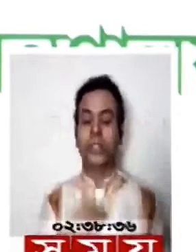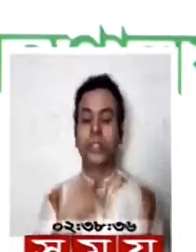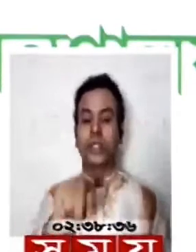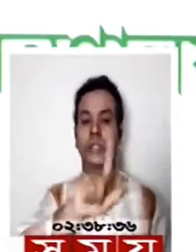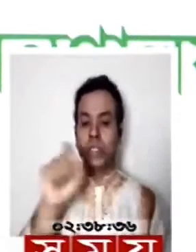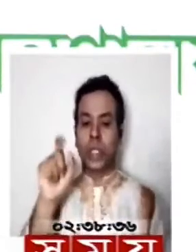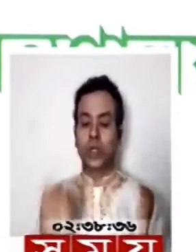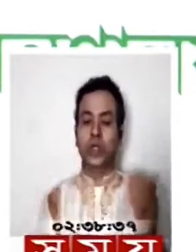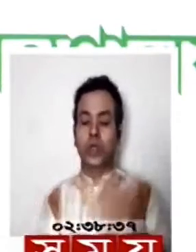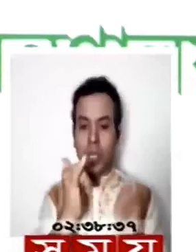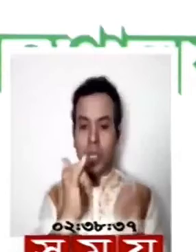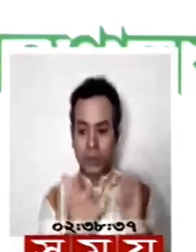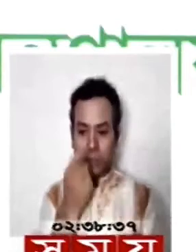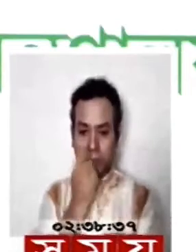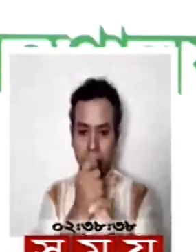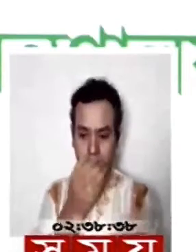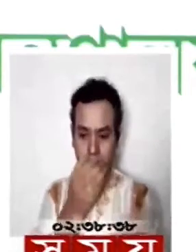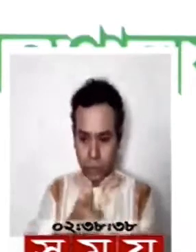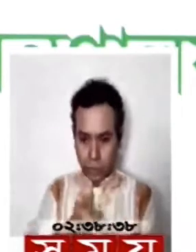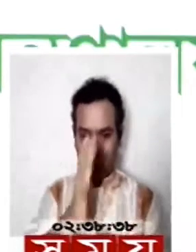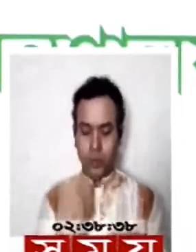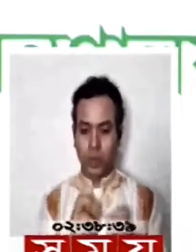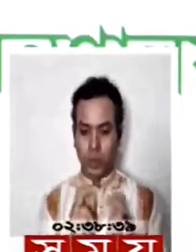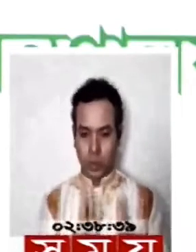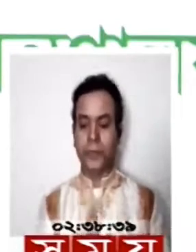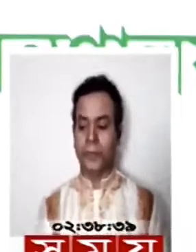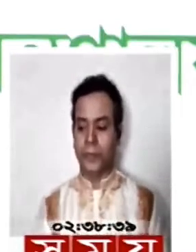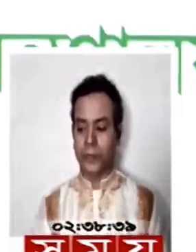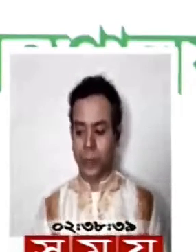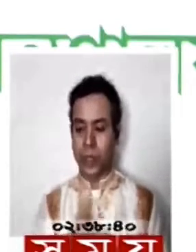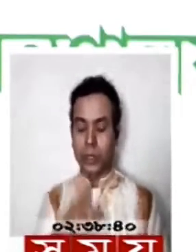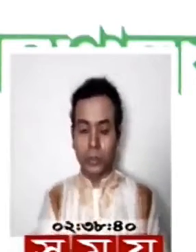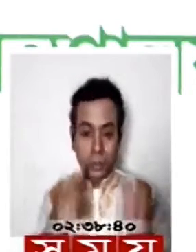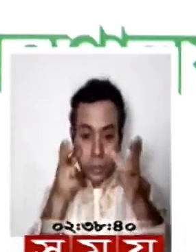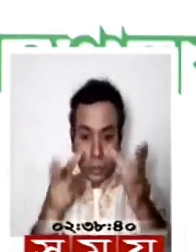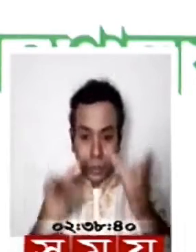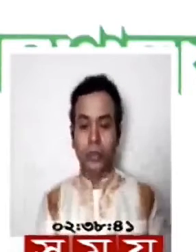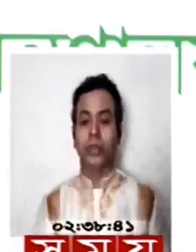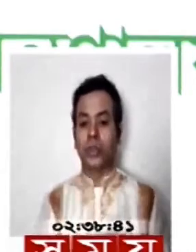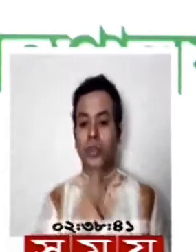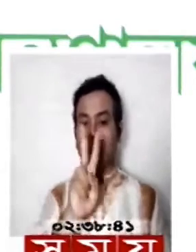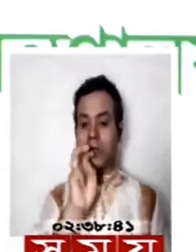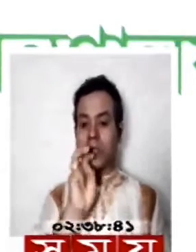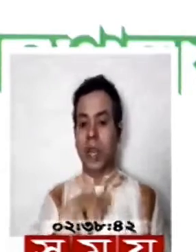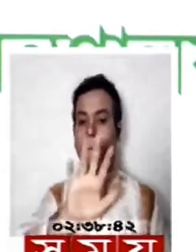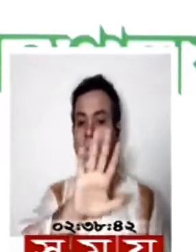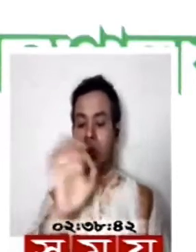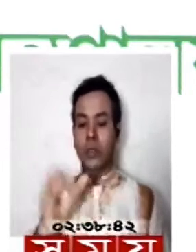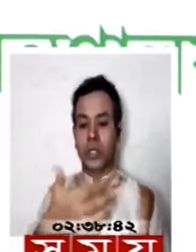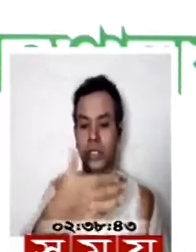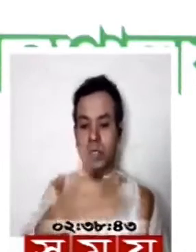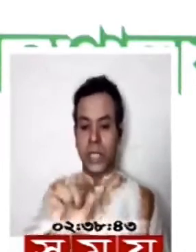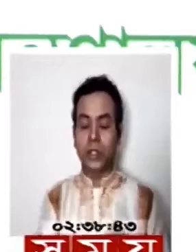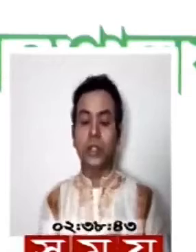কলেজ হাসপাতাল এবং ময়মনসিংহ নার্সিং ডরমিটরিতে মোট 700টি শয্যার প্রস্তুতি চলছে।